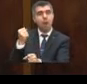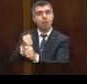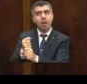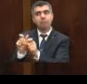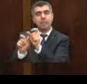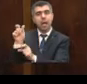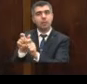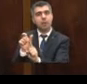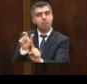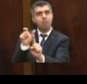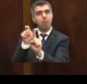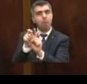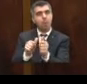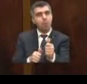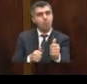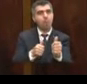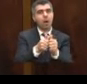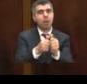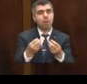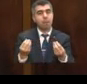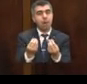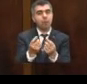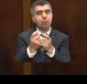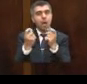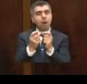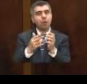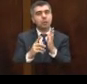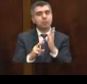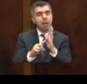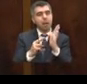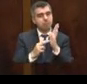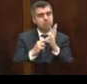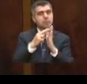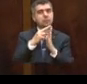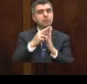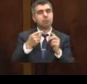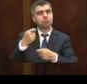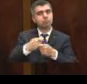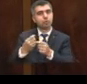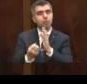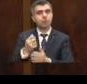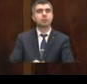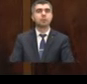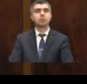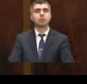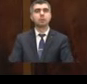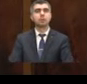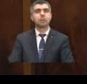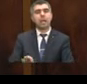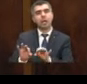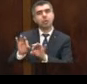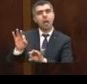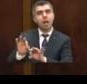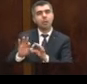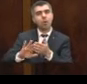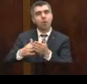ومواكبة القطاعات المتضررة لاستئناف النشاط الاقتصادي. لخصت إجراءاته ولخصت في